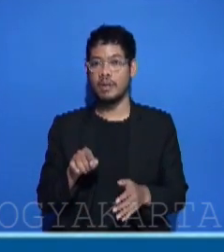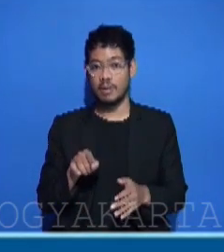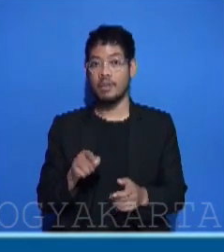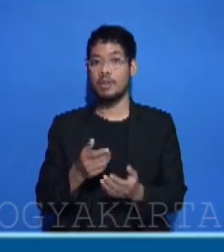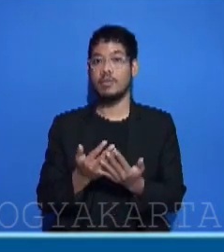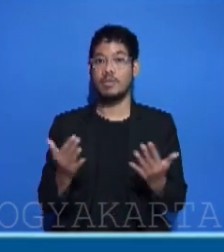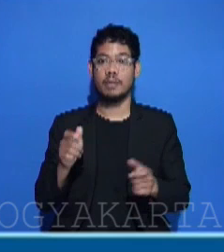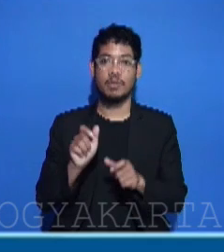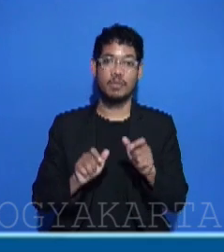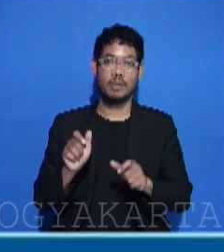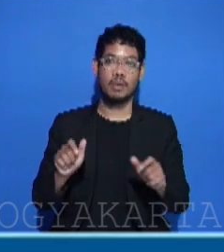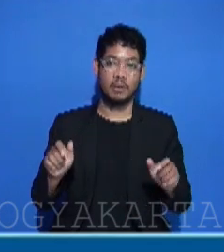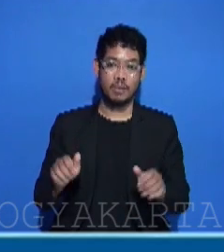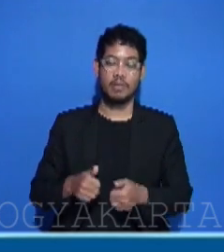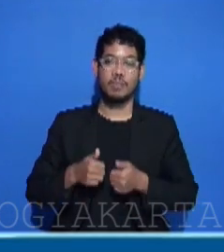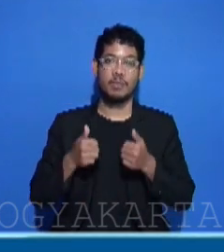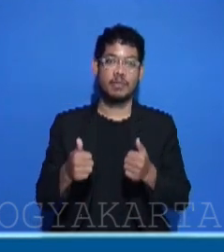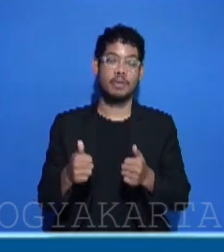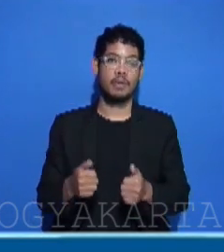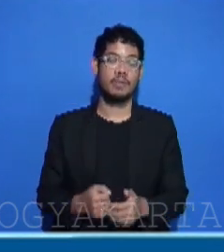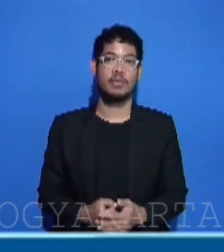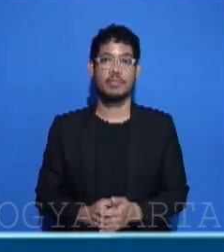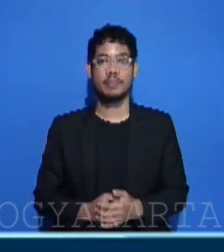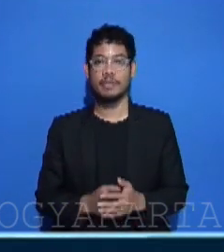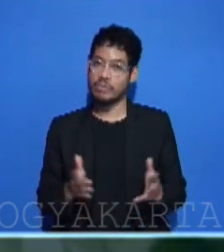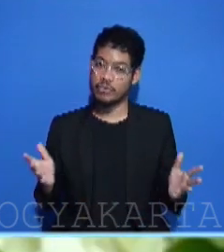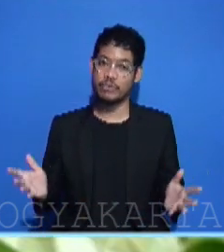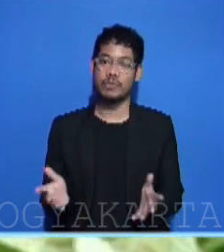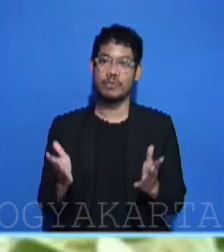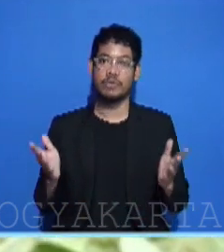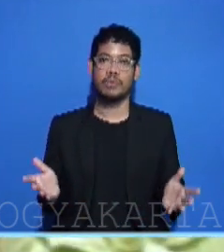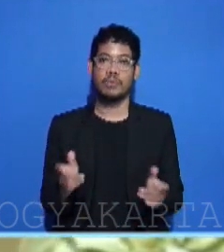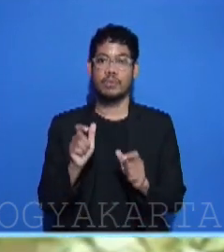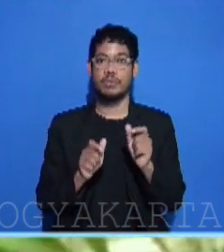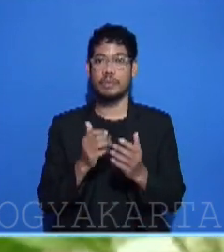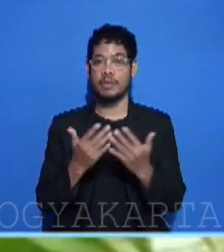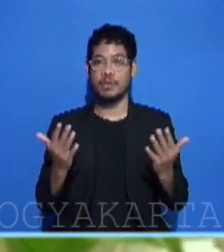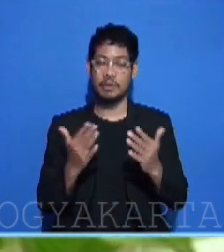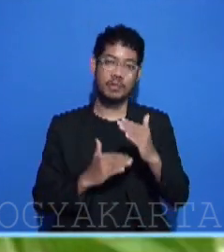uni, wusananipun saged nikelaken kararjanipun. Widi lan Arif Yuda, Asung Palapuran.